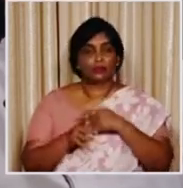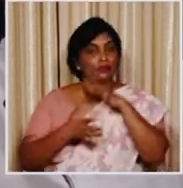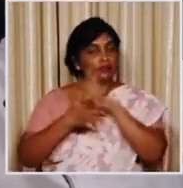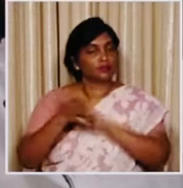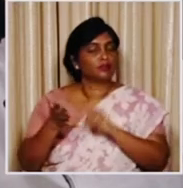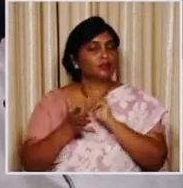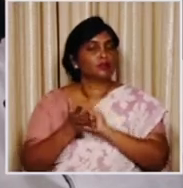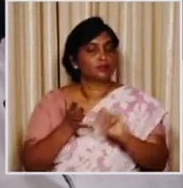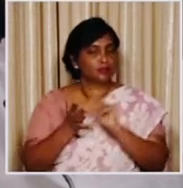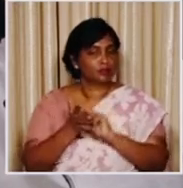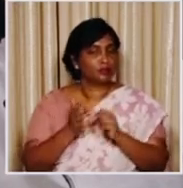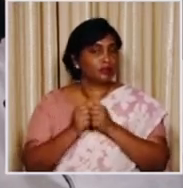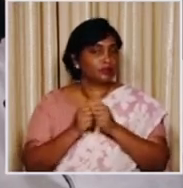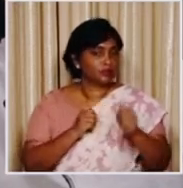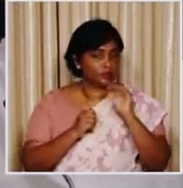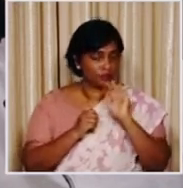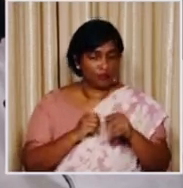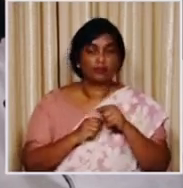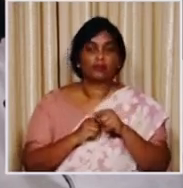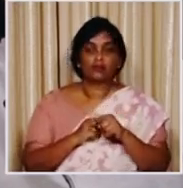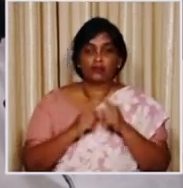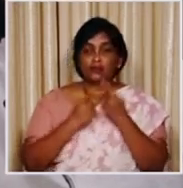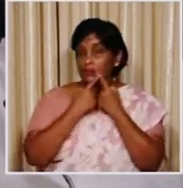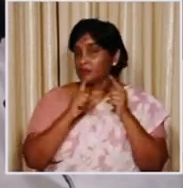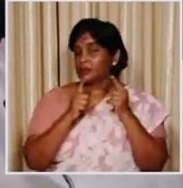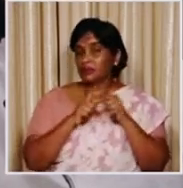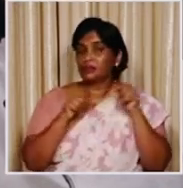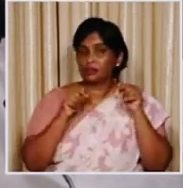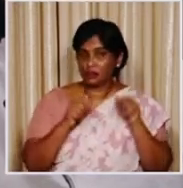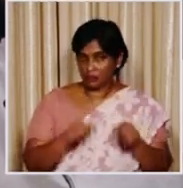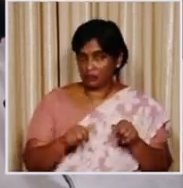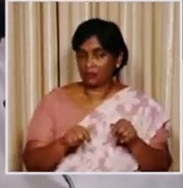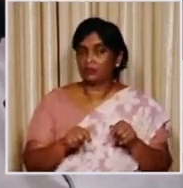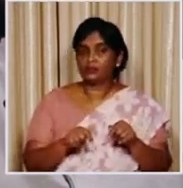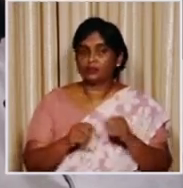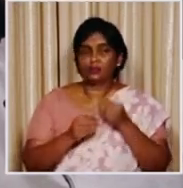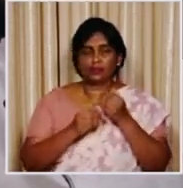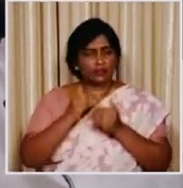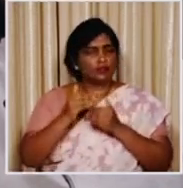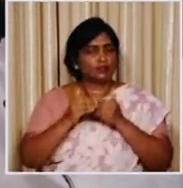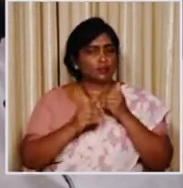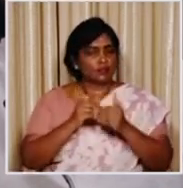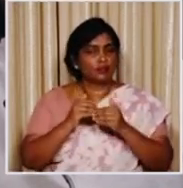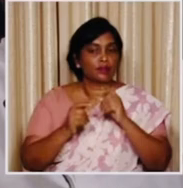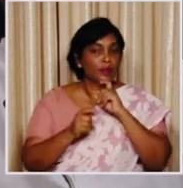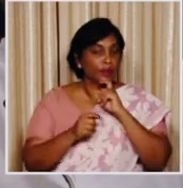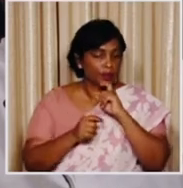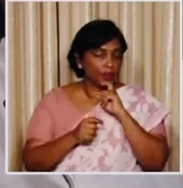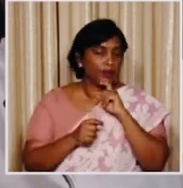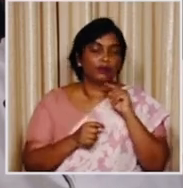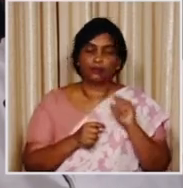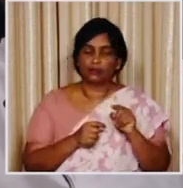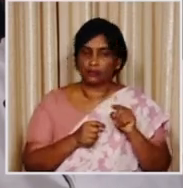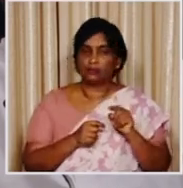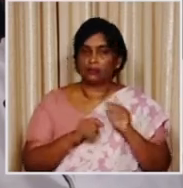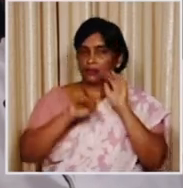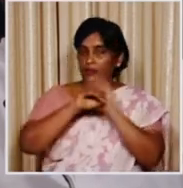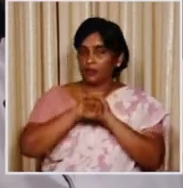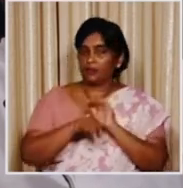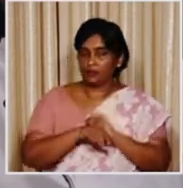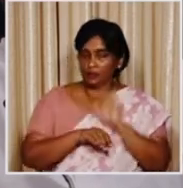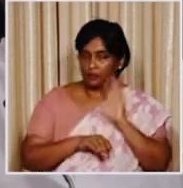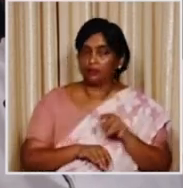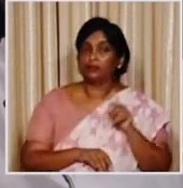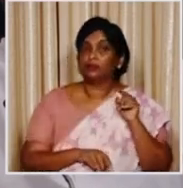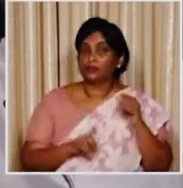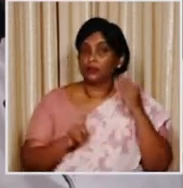ගැනීම සඳහා ගත්ත පියවර පිළිබඳව නොයෙකුත් දේවල් දැන් සෙමින් ඒ නඩුවේදී හෙළිදරව් වීගෙන එනවා.